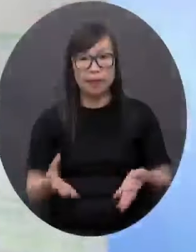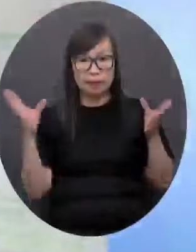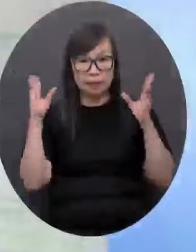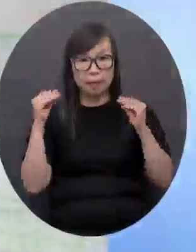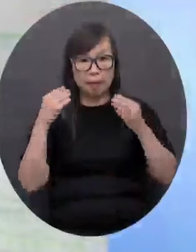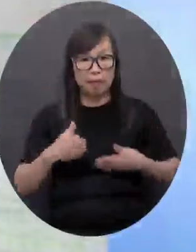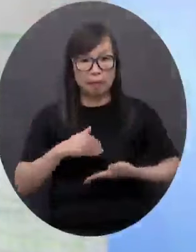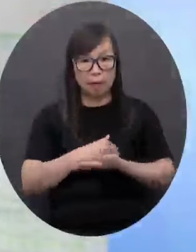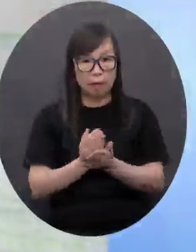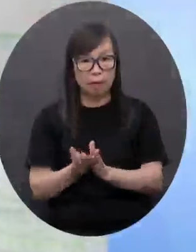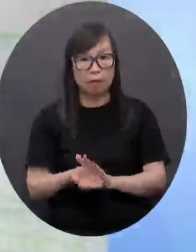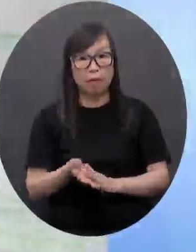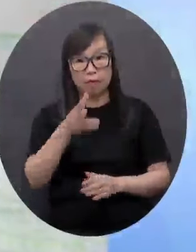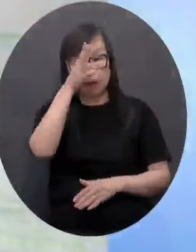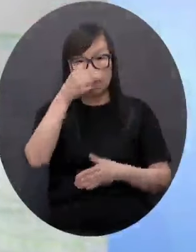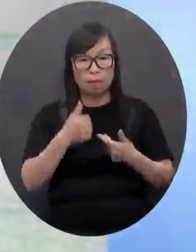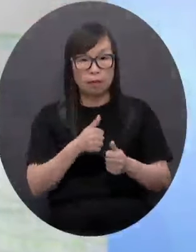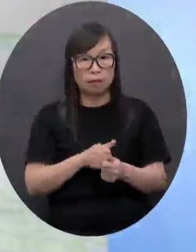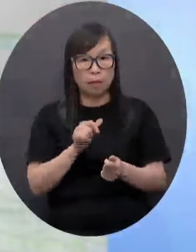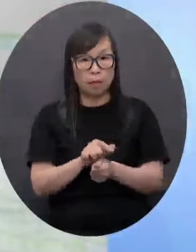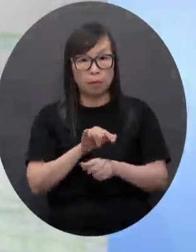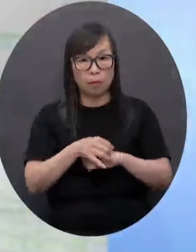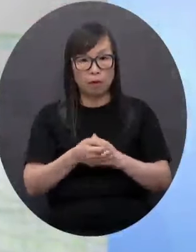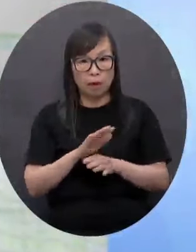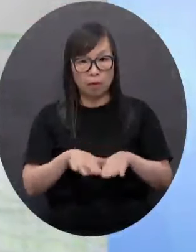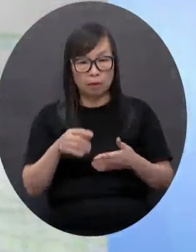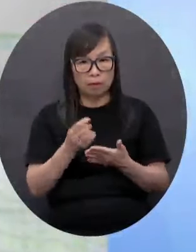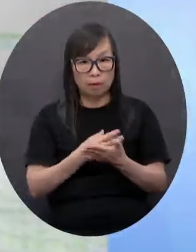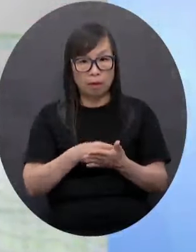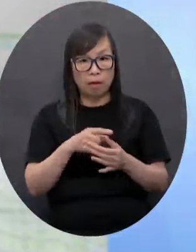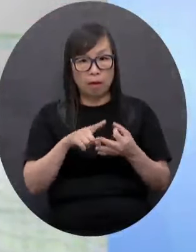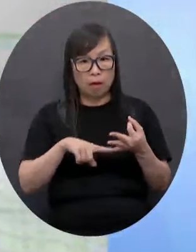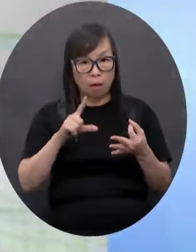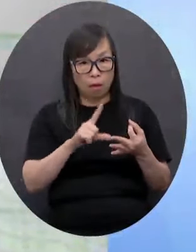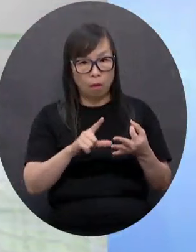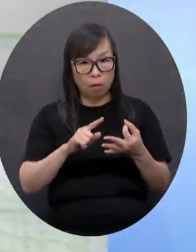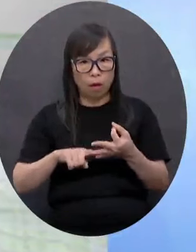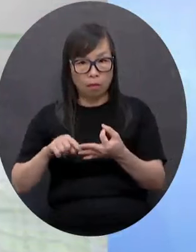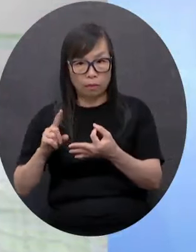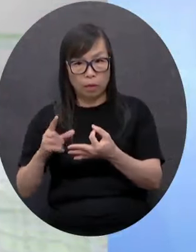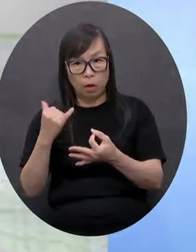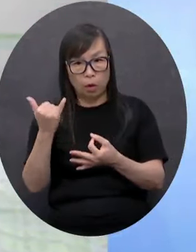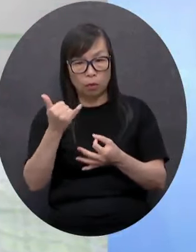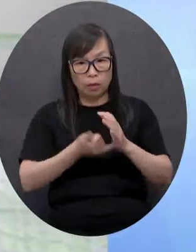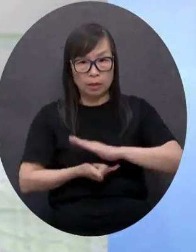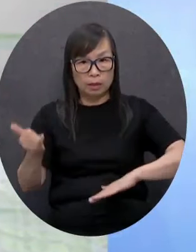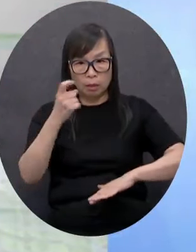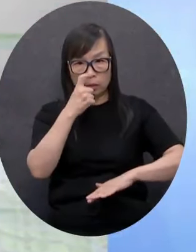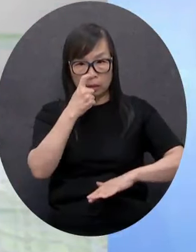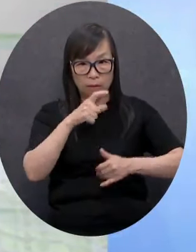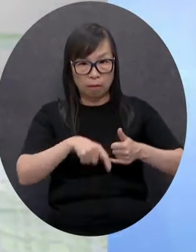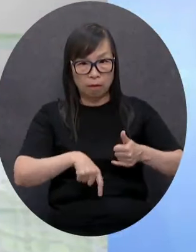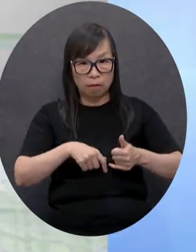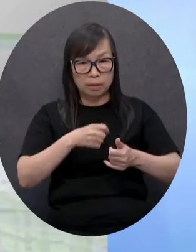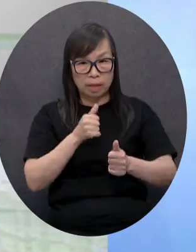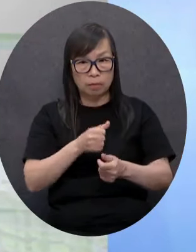睇睇今日新闻内容。政府根据维护国家安全条例，向罗冠聪、蒙少达等六名潜逃英国人士施